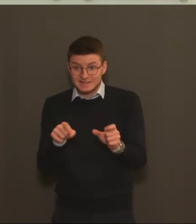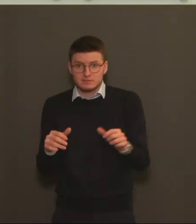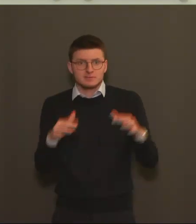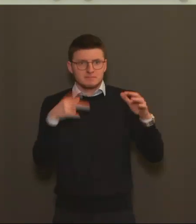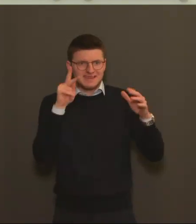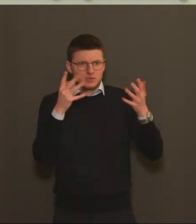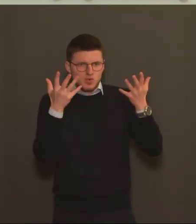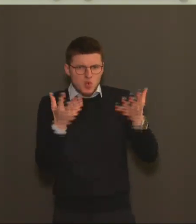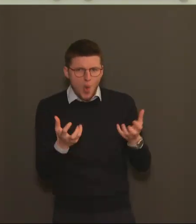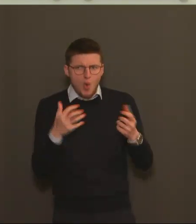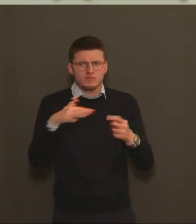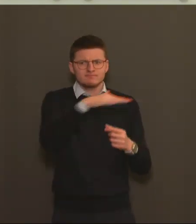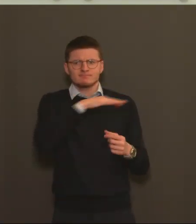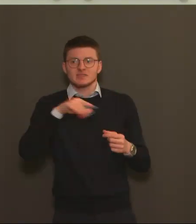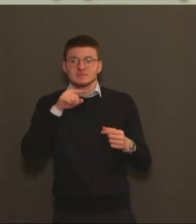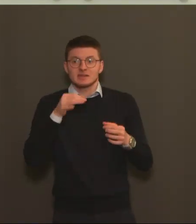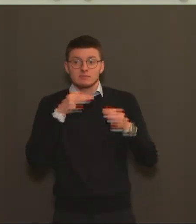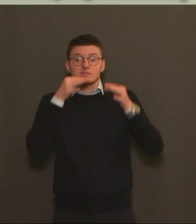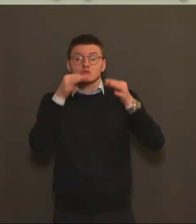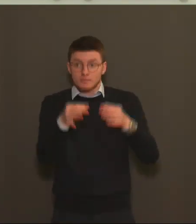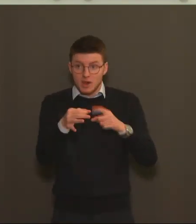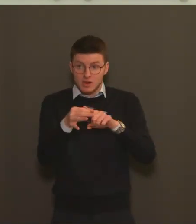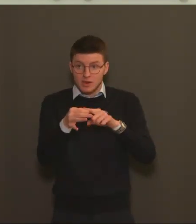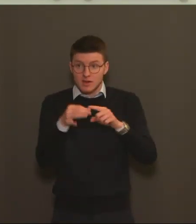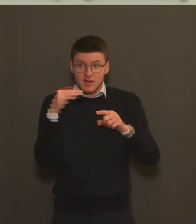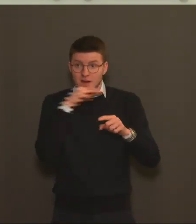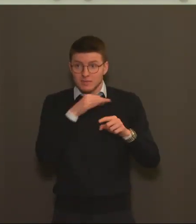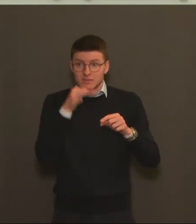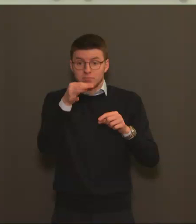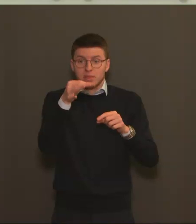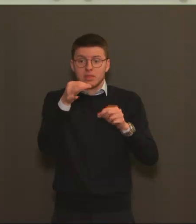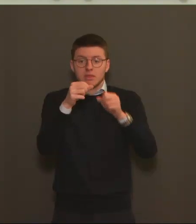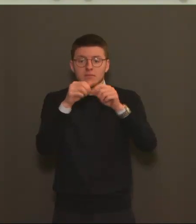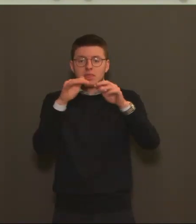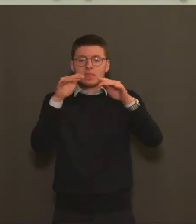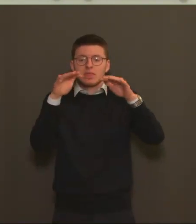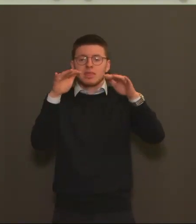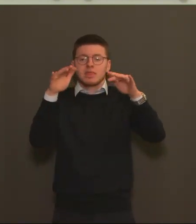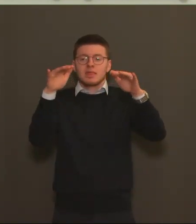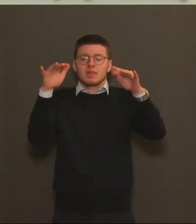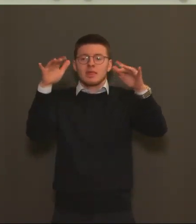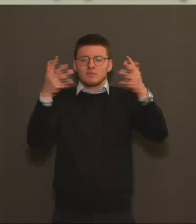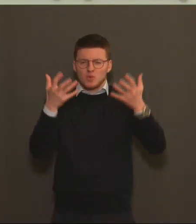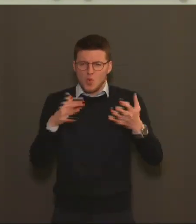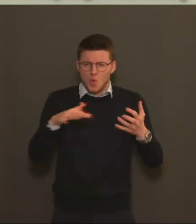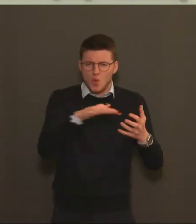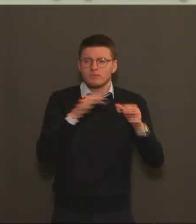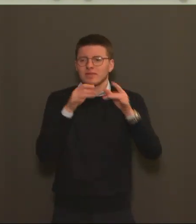grote druppels gemakkelijker tot kleinere druppels die langer kunnen blijven zweven.